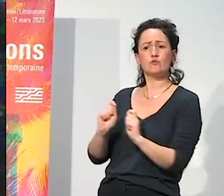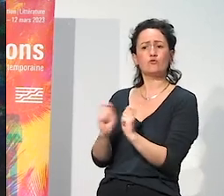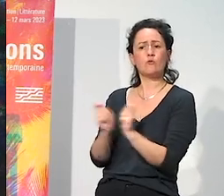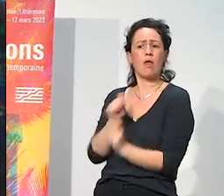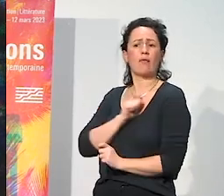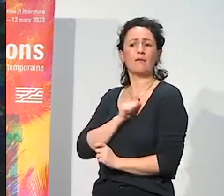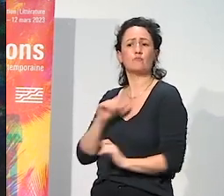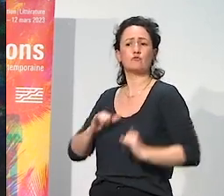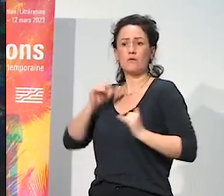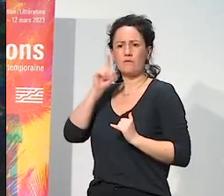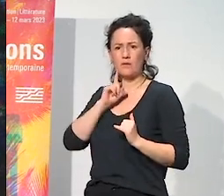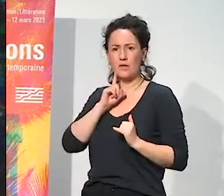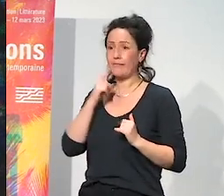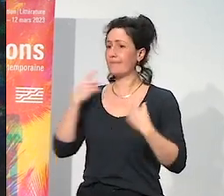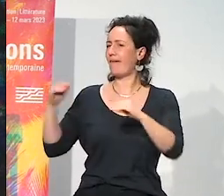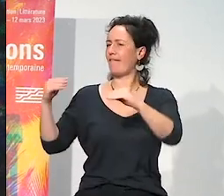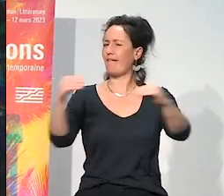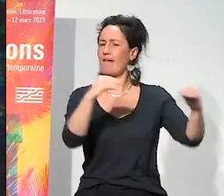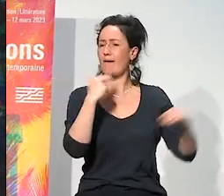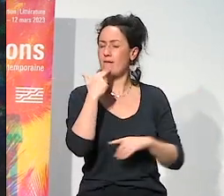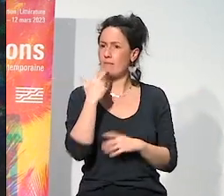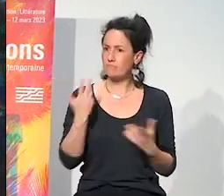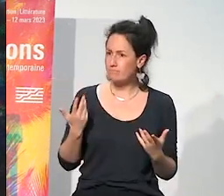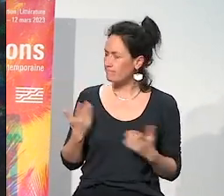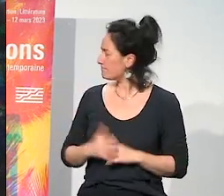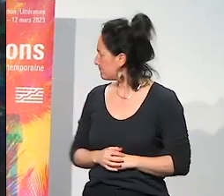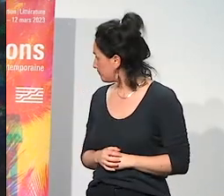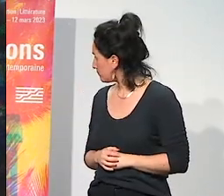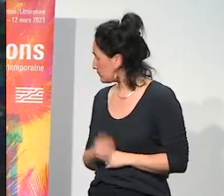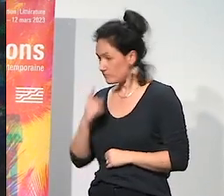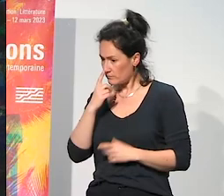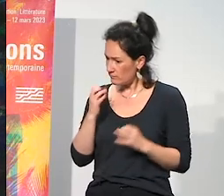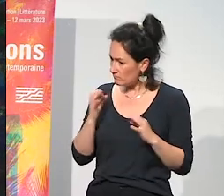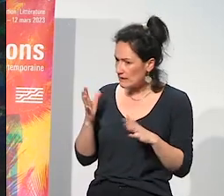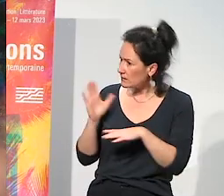fille », beaucoup plus vendeur. Oui, donc comme un témoignage.